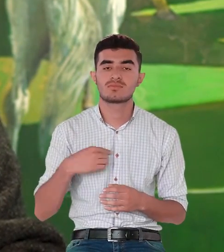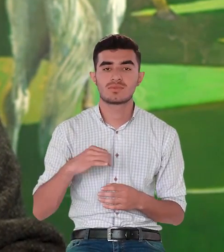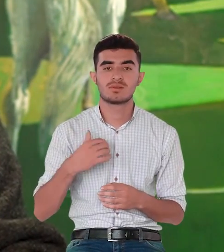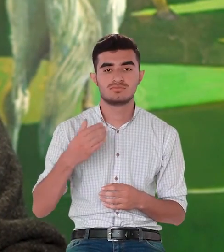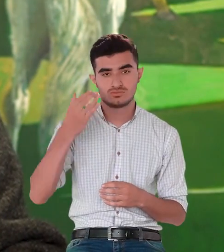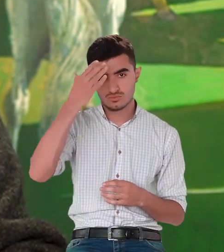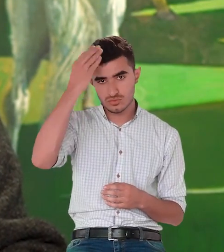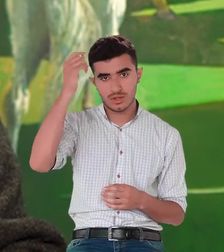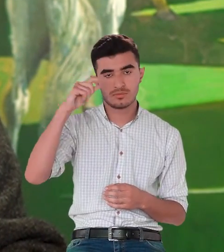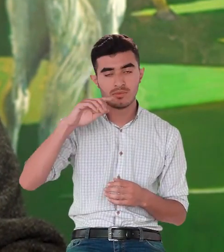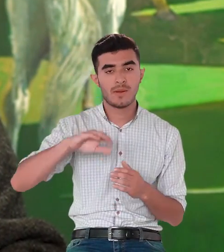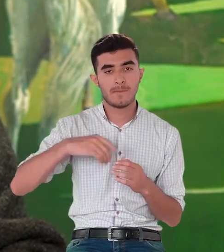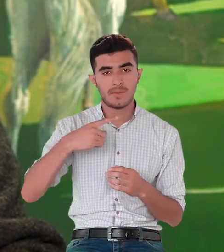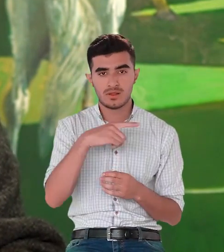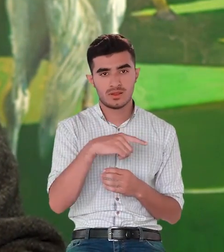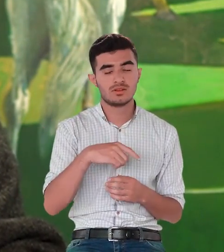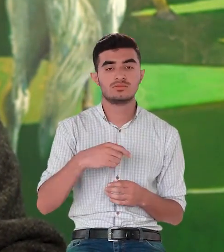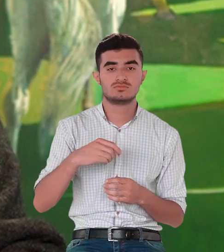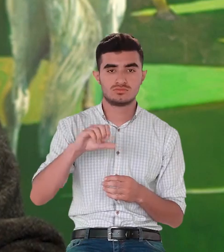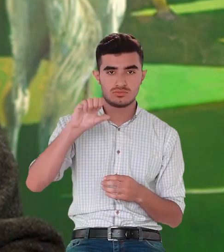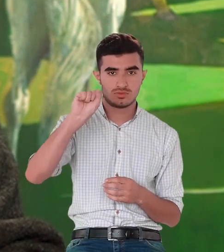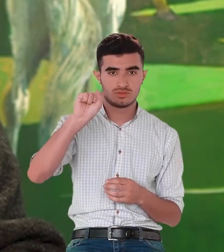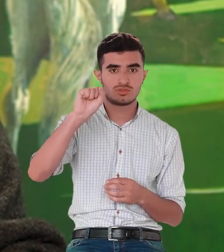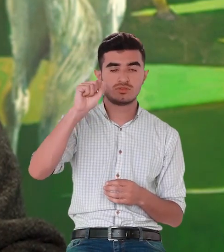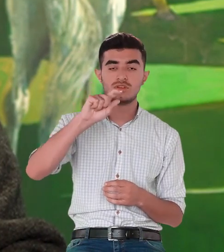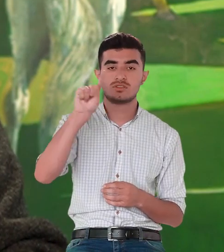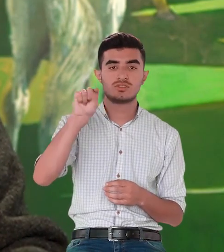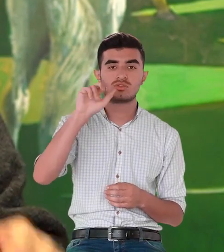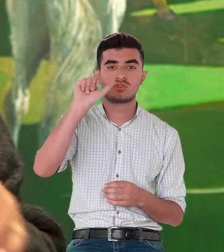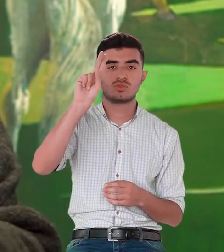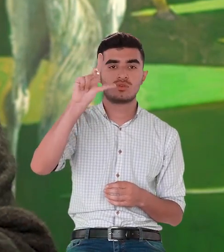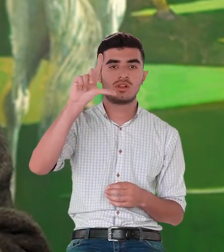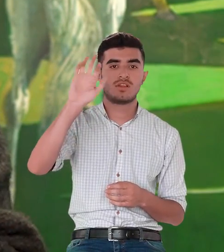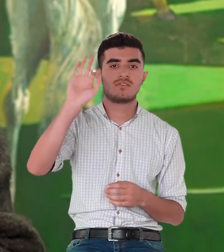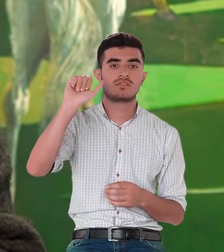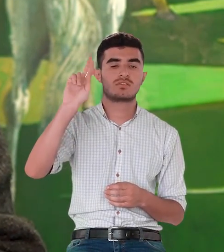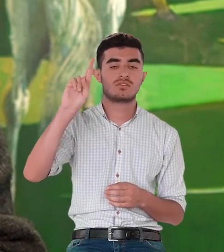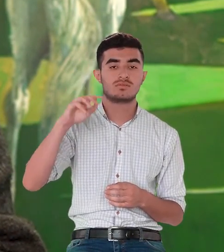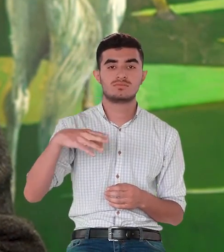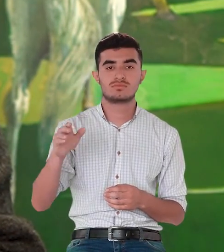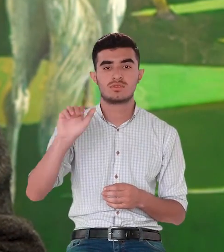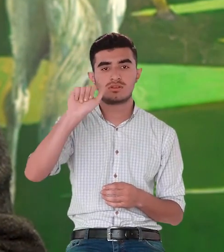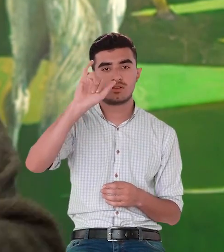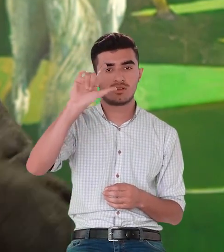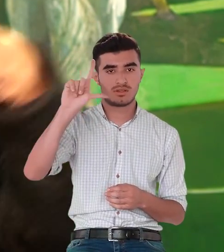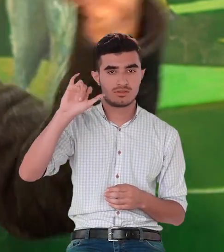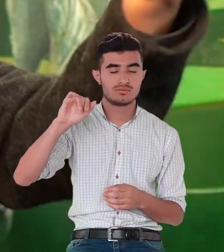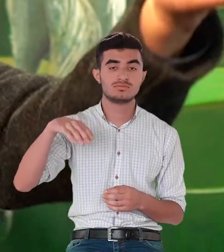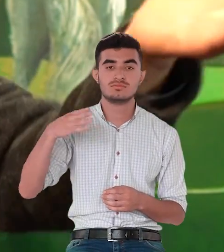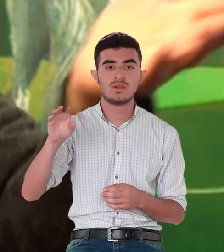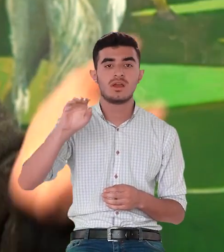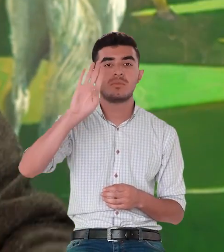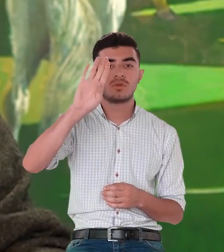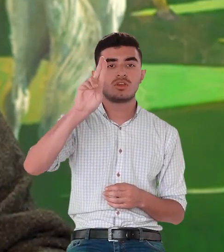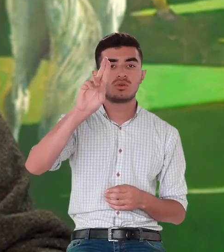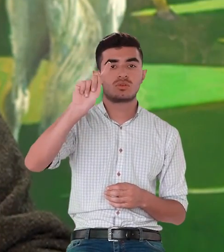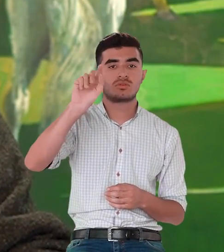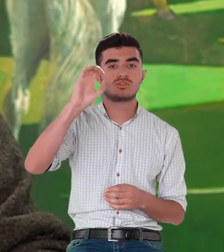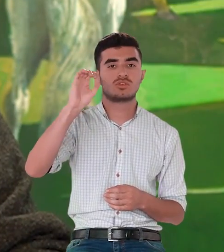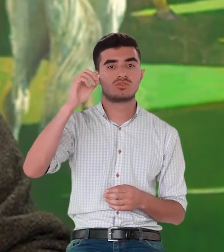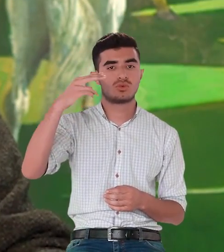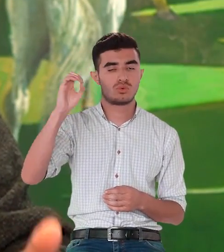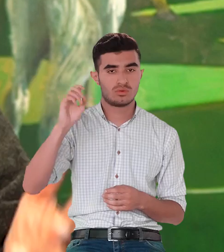تھی. اور جب الیکشن ہوئے تو پیپلز پارٹی یہاں جیت گئی اور عوامی پارٹی جو ہے